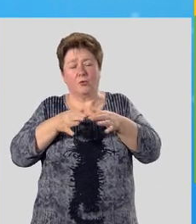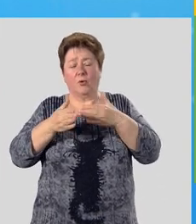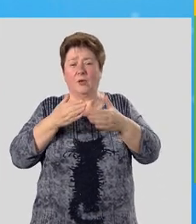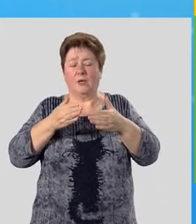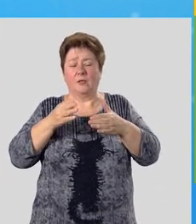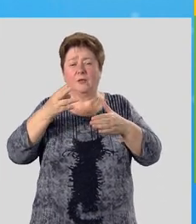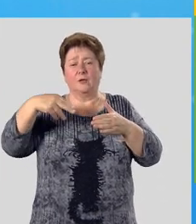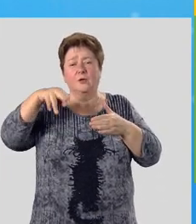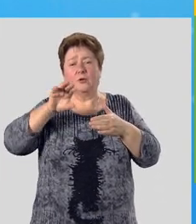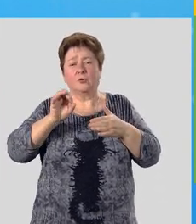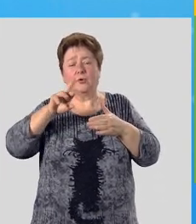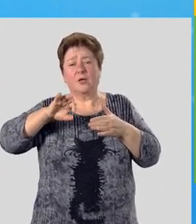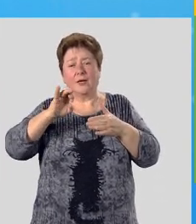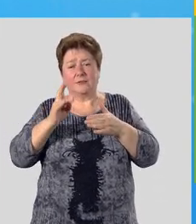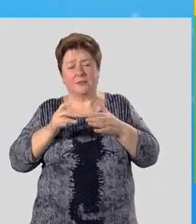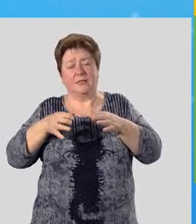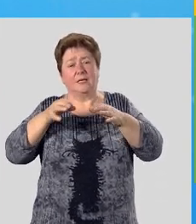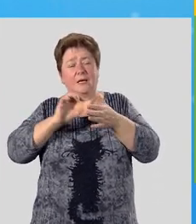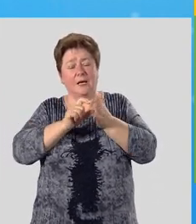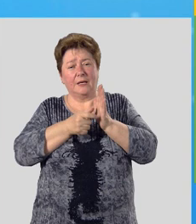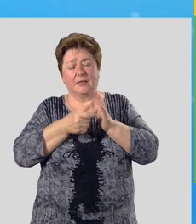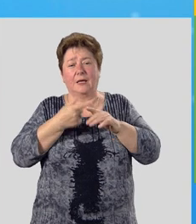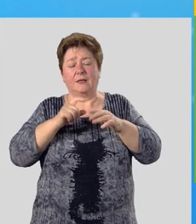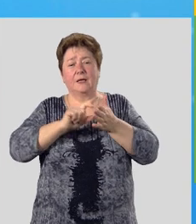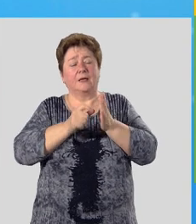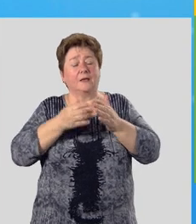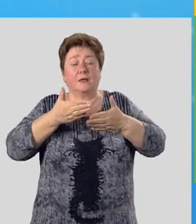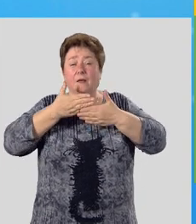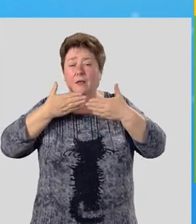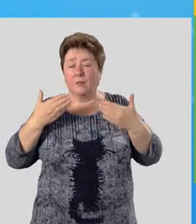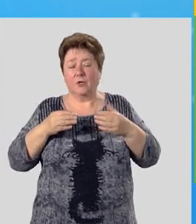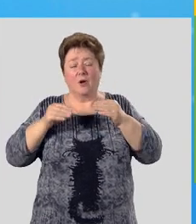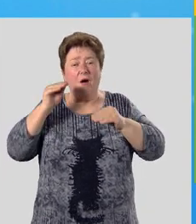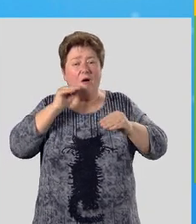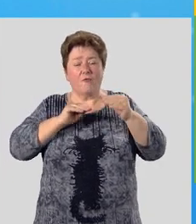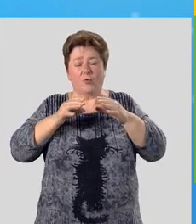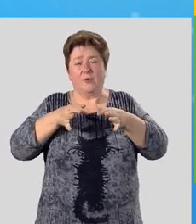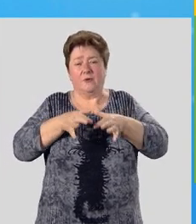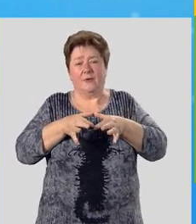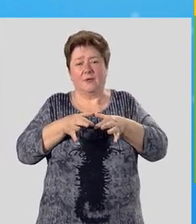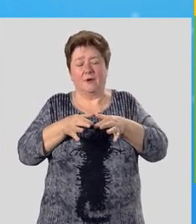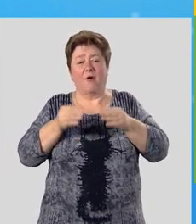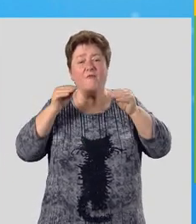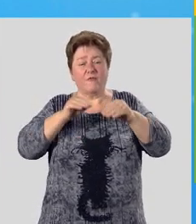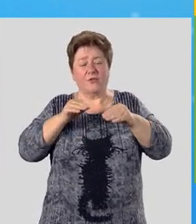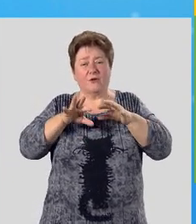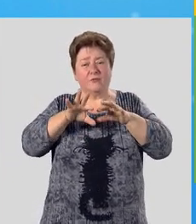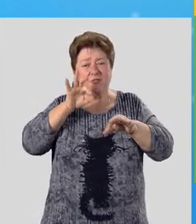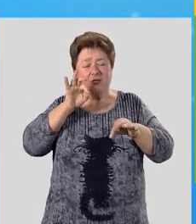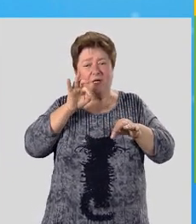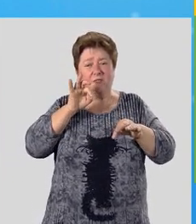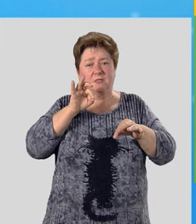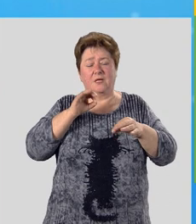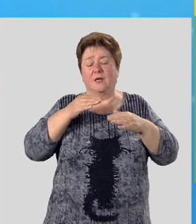Или доядерные клетки. Это клетки, не имеющие оформленного ядра. В них